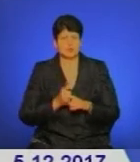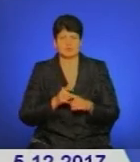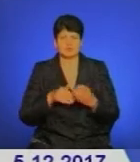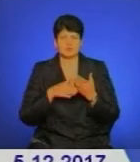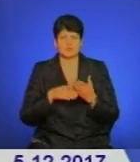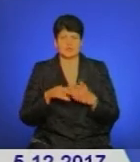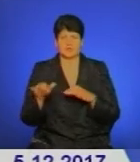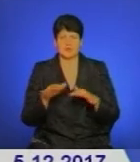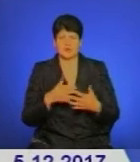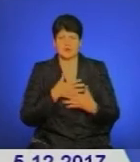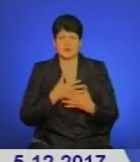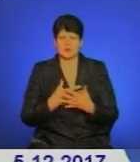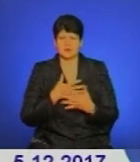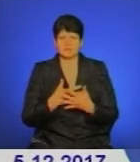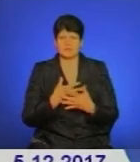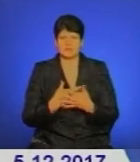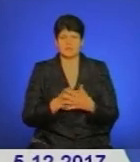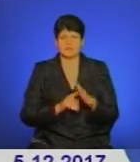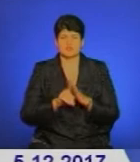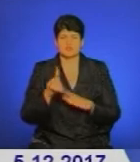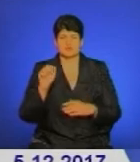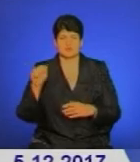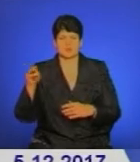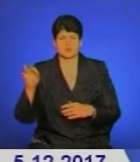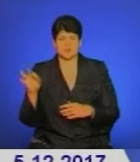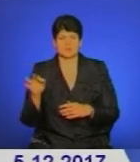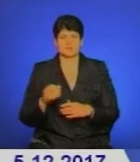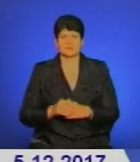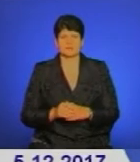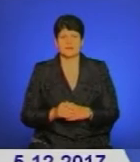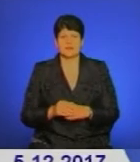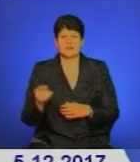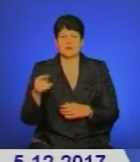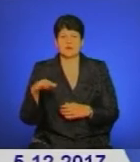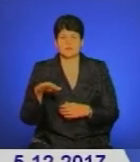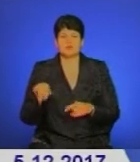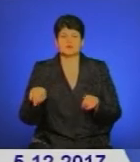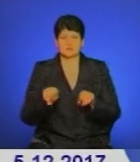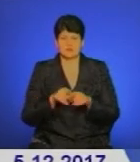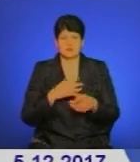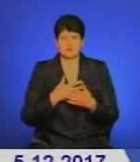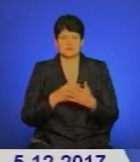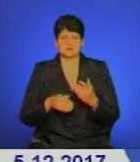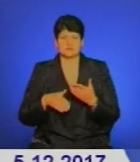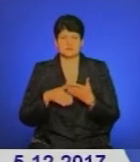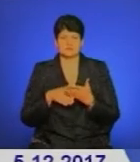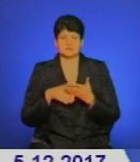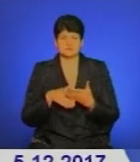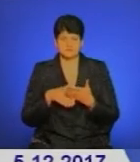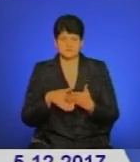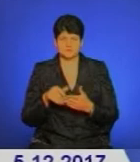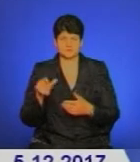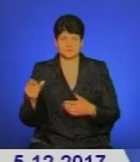період Євромайдану та від початку антитерористичної операції на Сході. Тернопільщина теж активно долучається до волонтерського